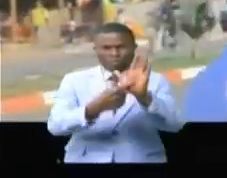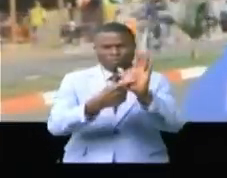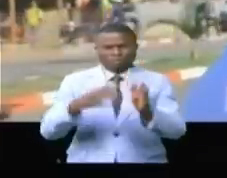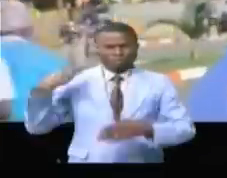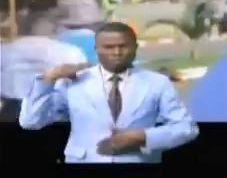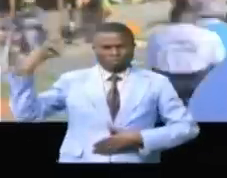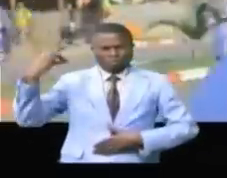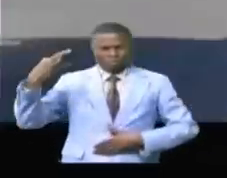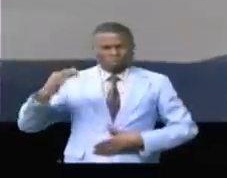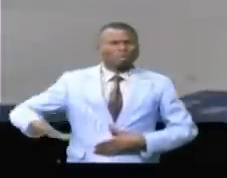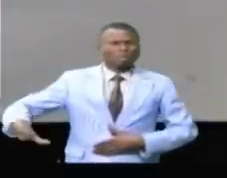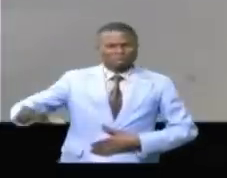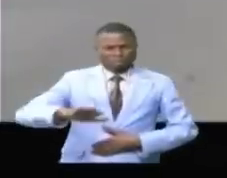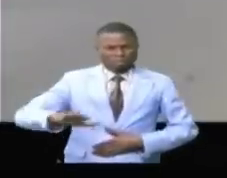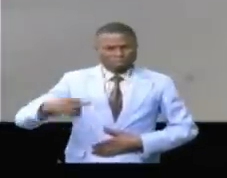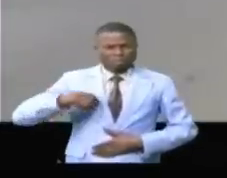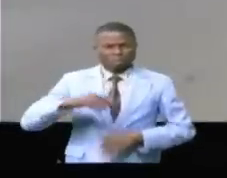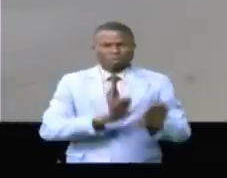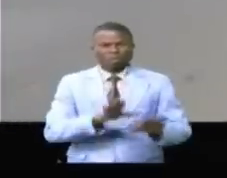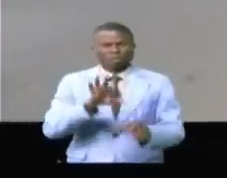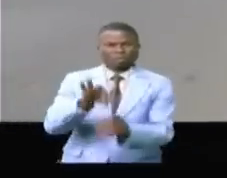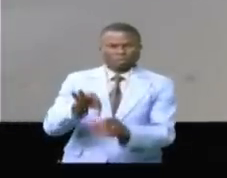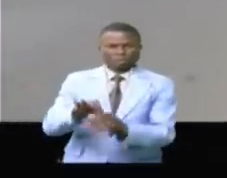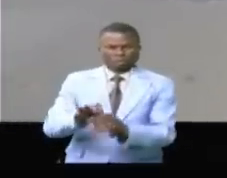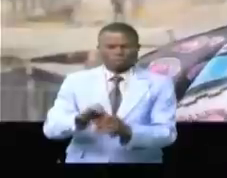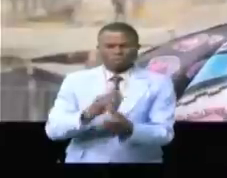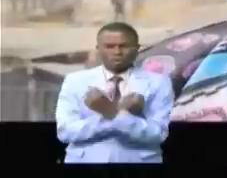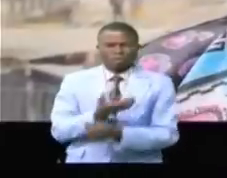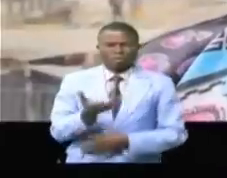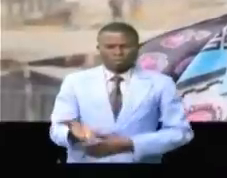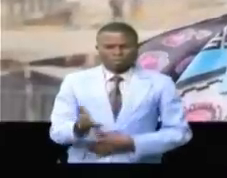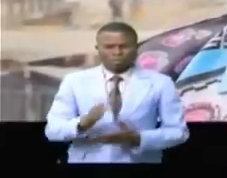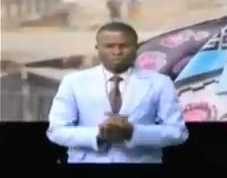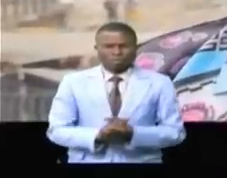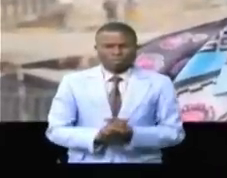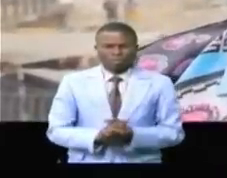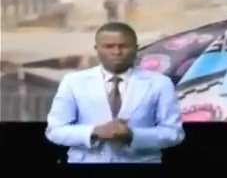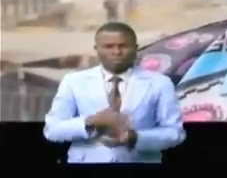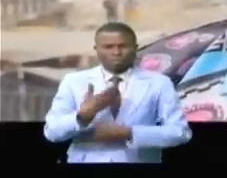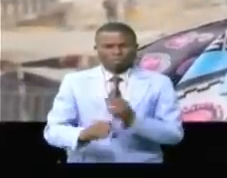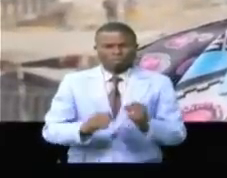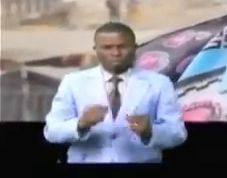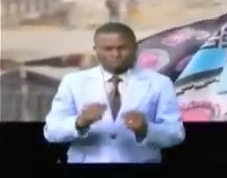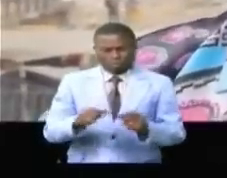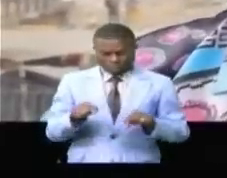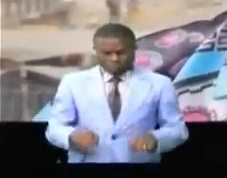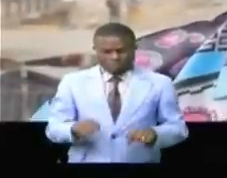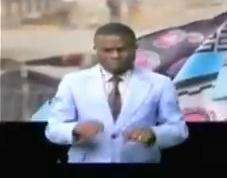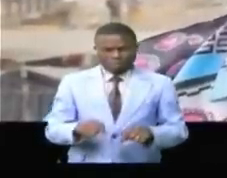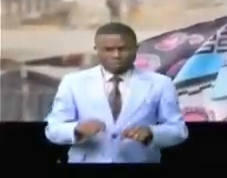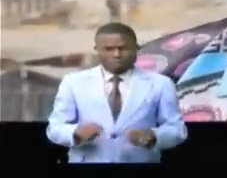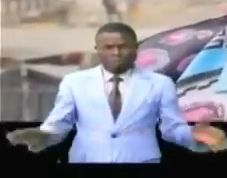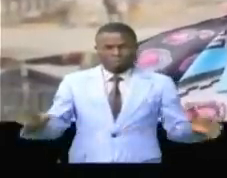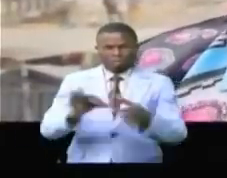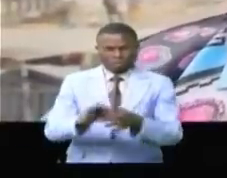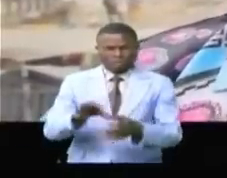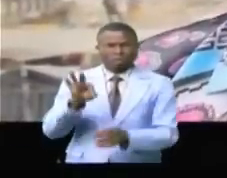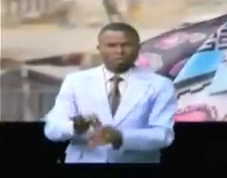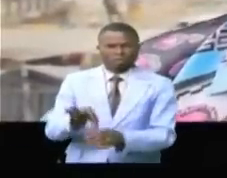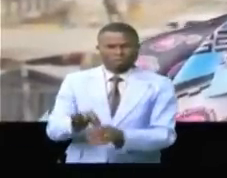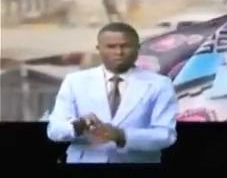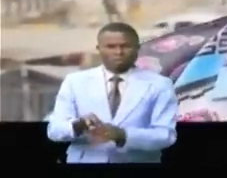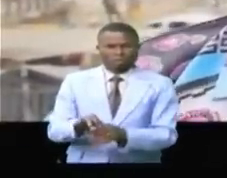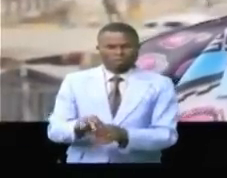candidats à tous les niveaux et on attend les élections avec impatience. En tout cas, c'est la guide de temps des vœux maintenant, quoi qu'il y aurait des élections. Si